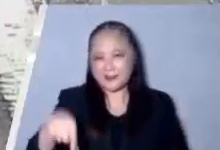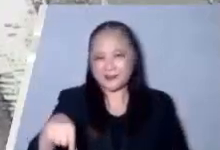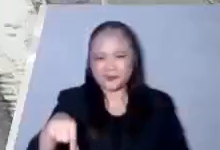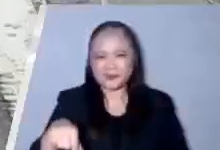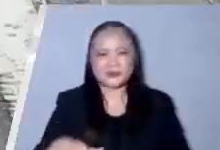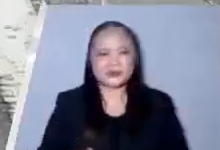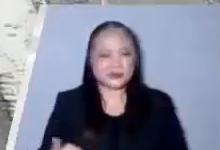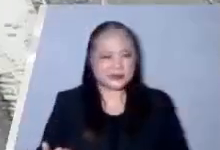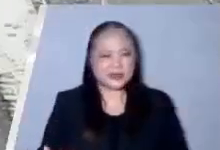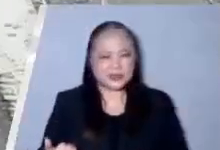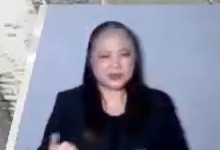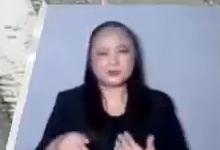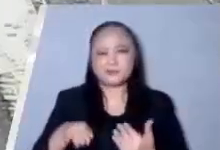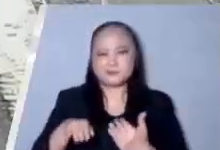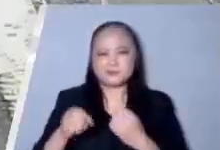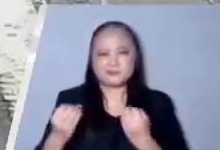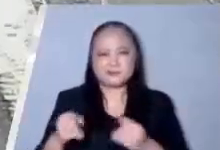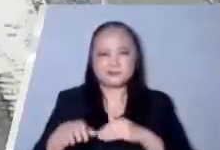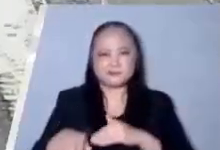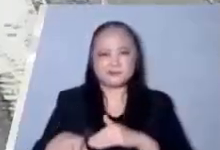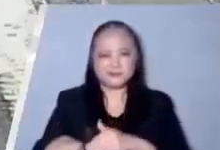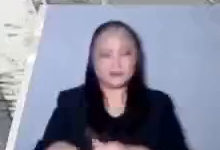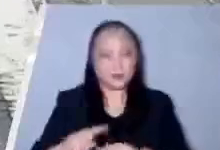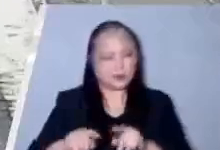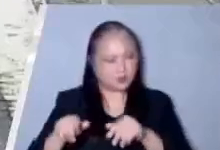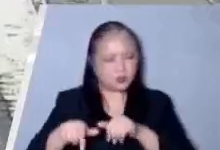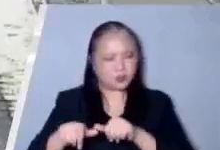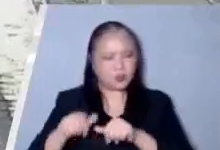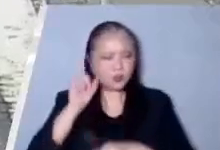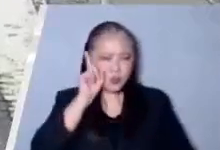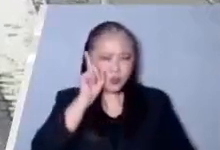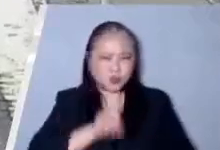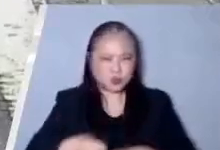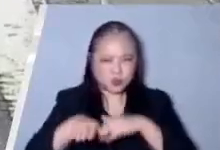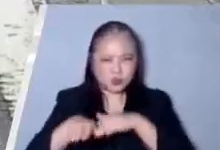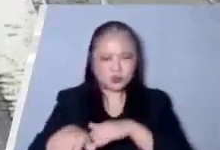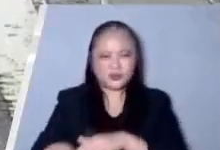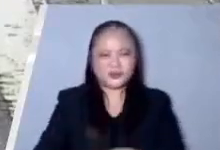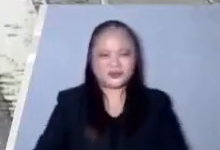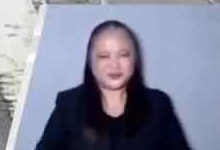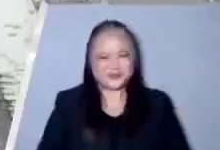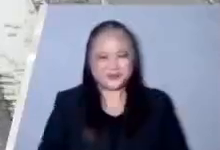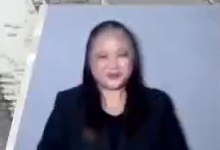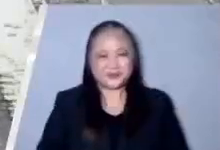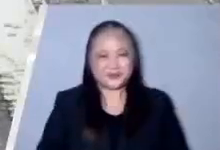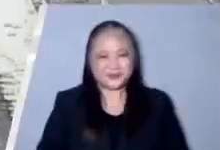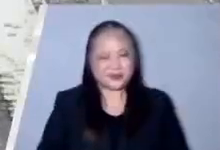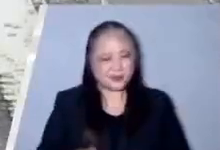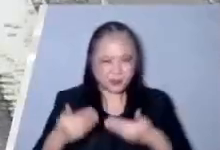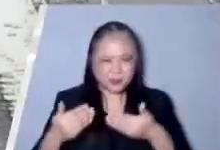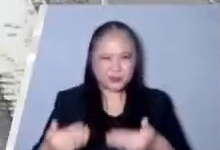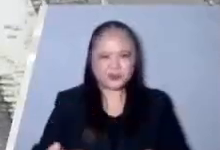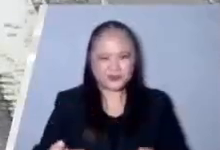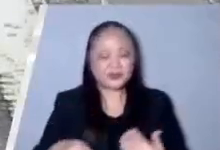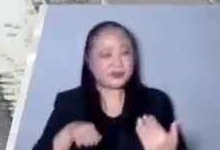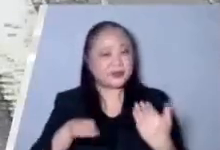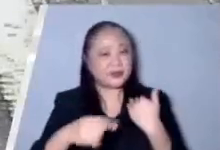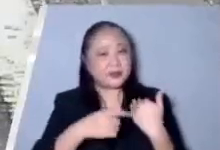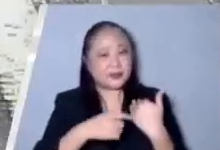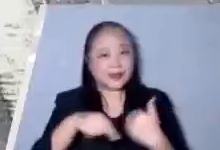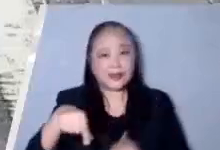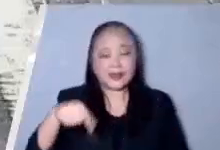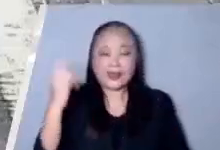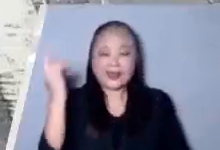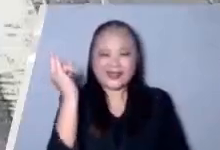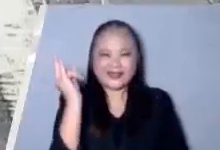volume ang mga sasakyan pero tuloy-tuloy pa naman ang usad ng mga ito. Green and go ang sitwasyon sa kanang bahagi papuntang Quezon Memorial Circle. Napakaluwag